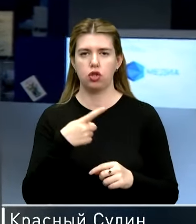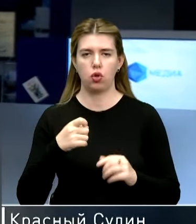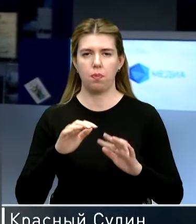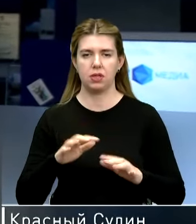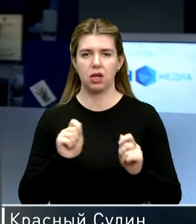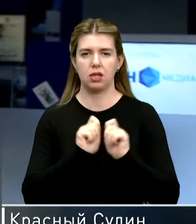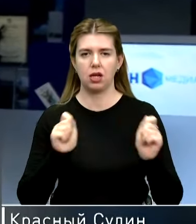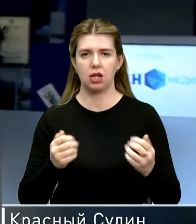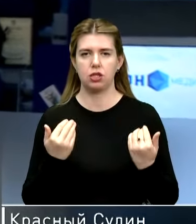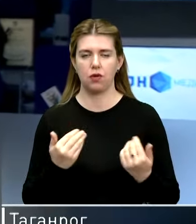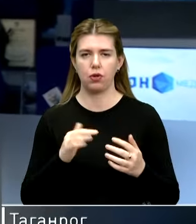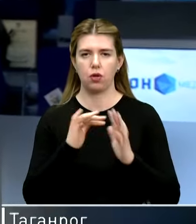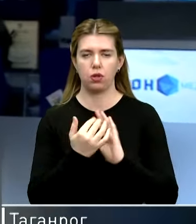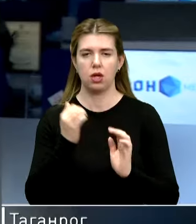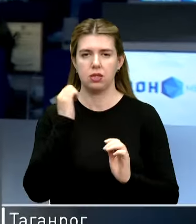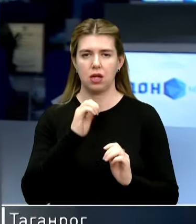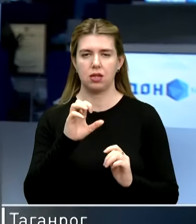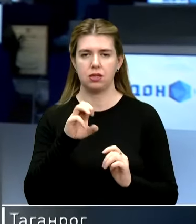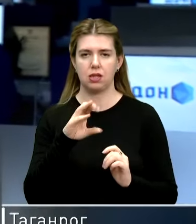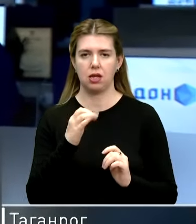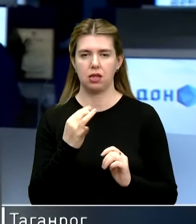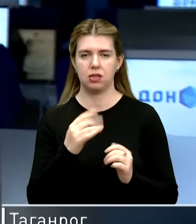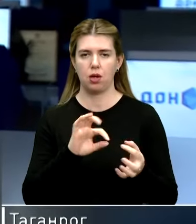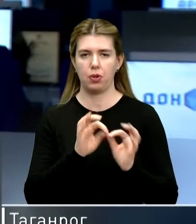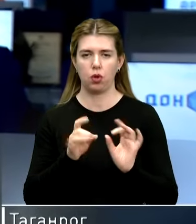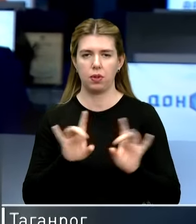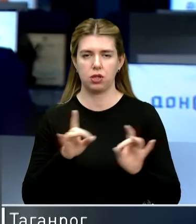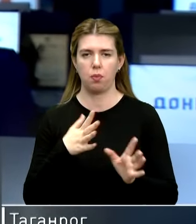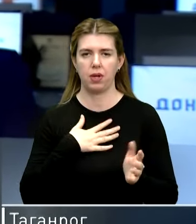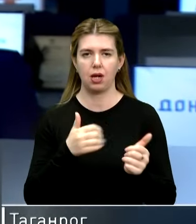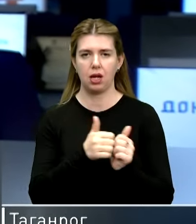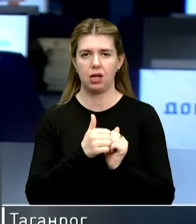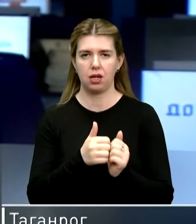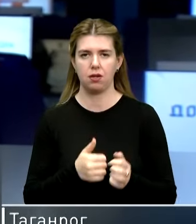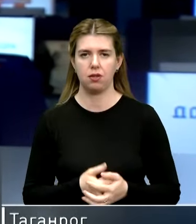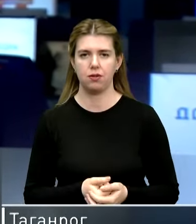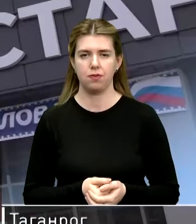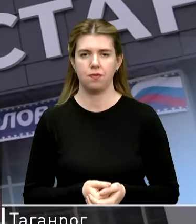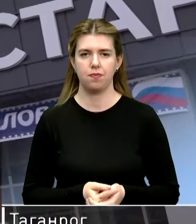мест открыли сегодня в хуторе «Старая станица». Подробнее расскажет Александра Дурановская.